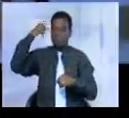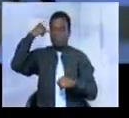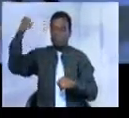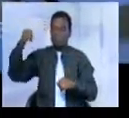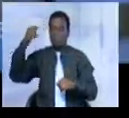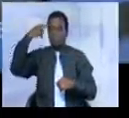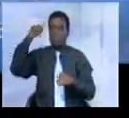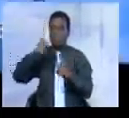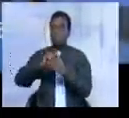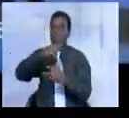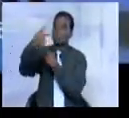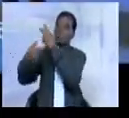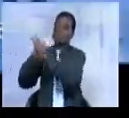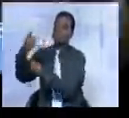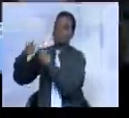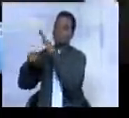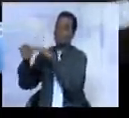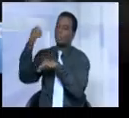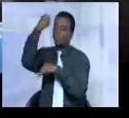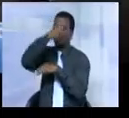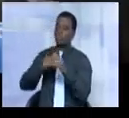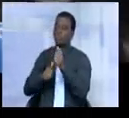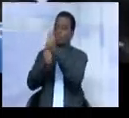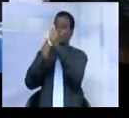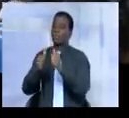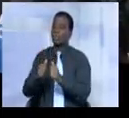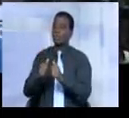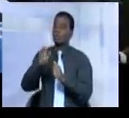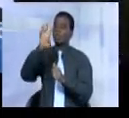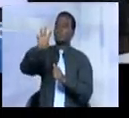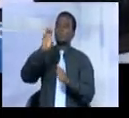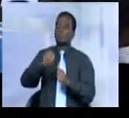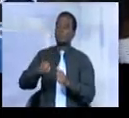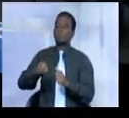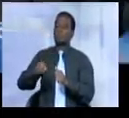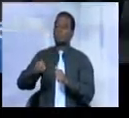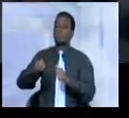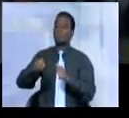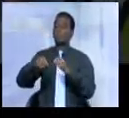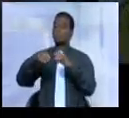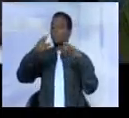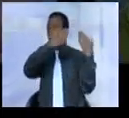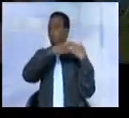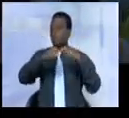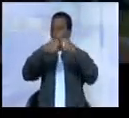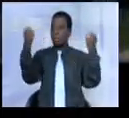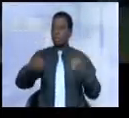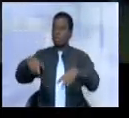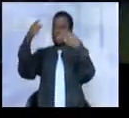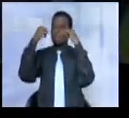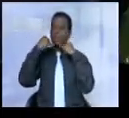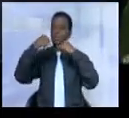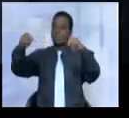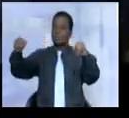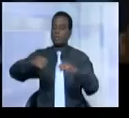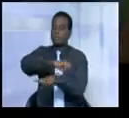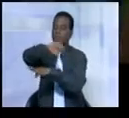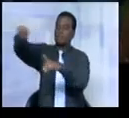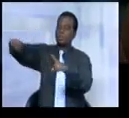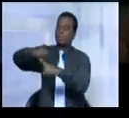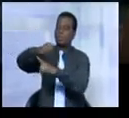pour cette tournée en Afrique, est accompagné d'une quarantaine de chefs d'entreprise venus s'informer de l'environnement